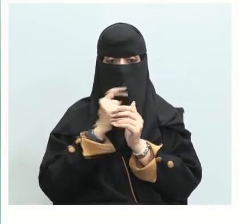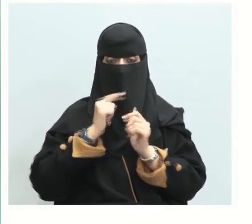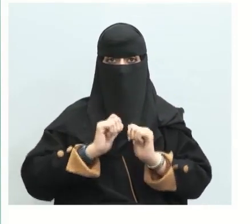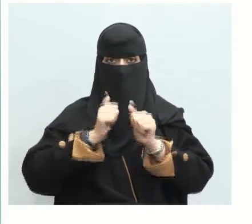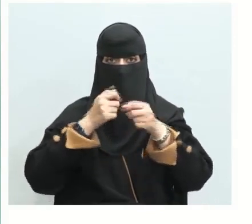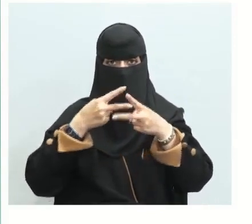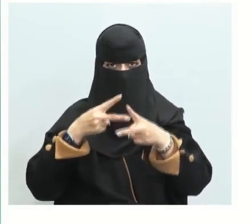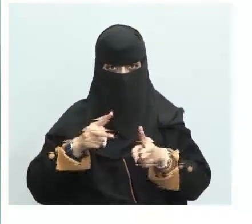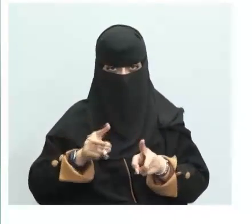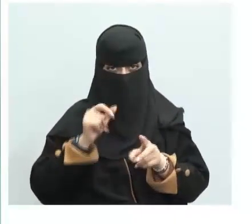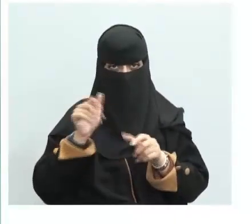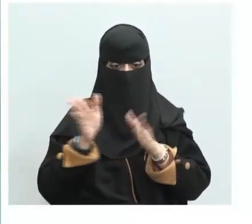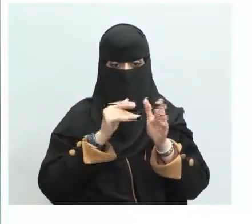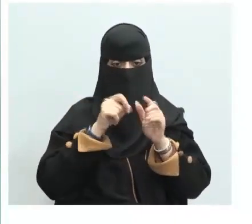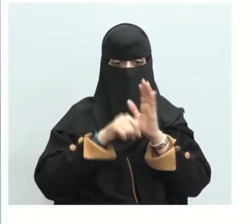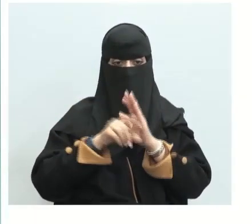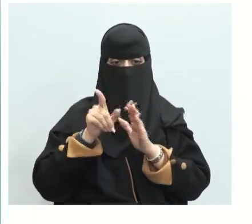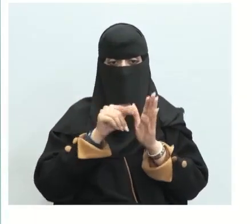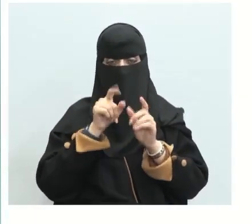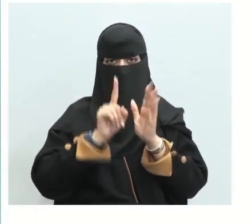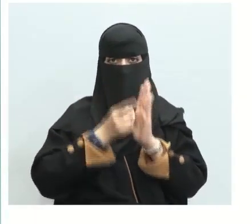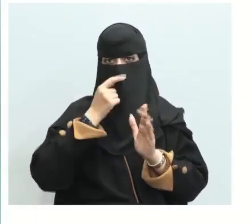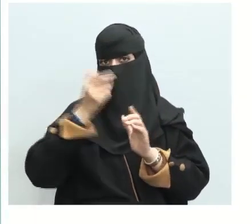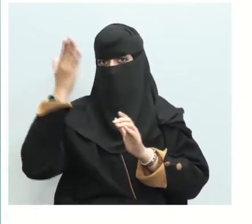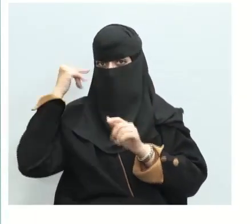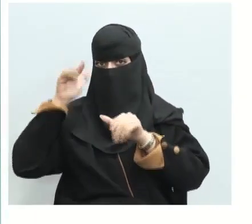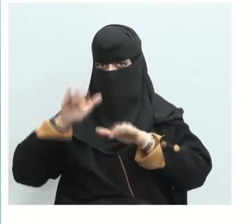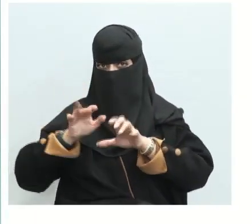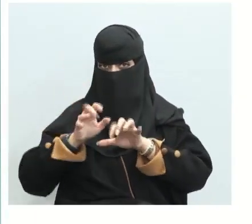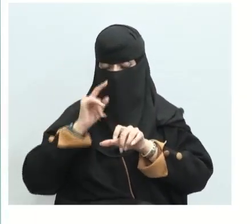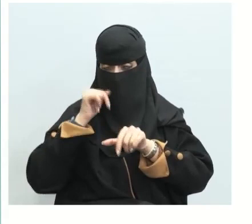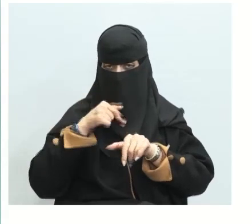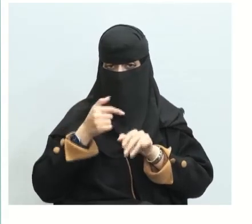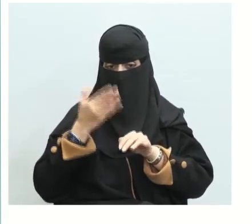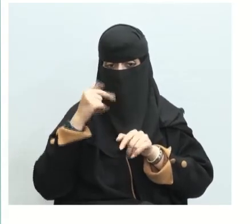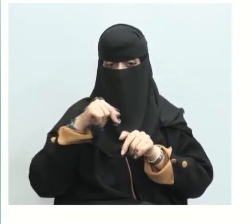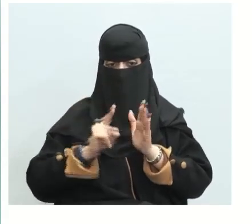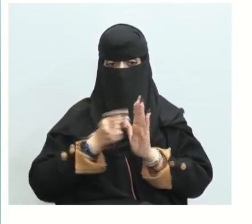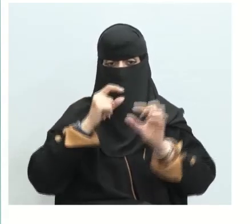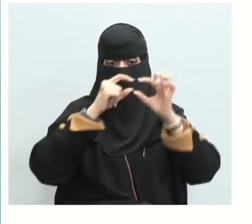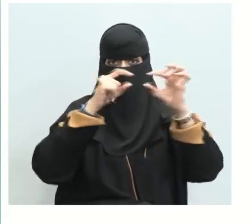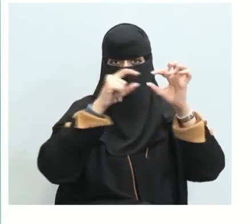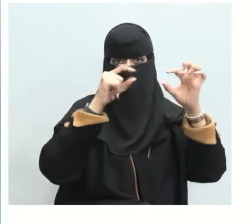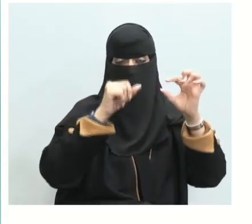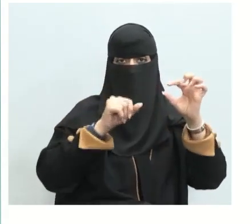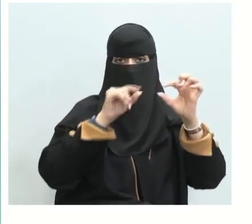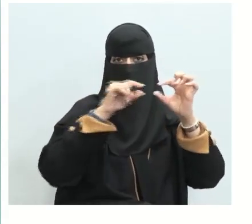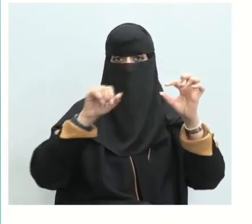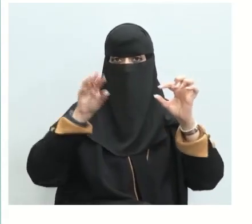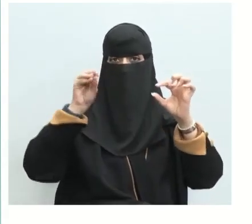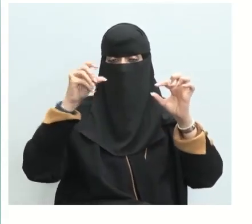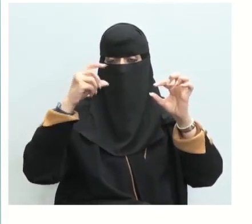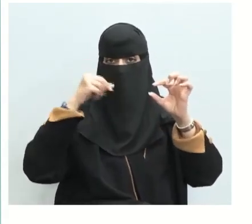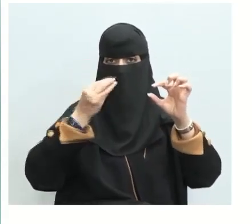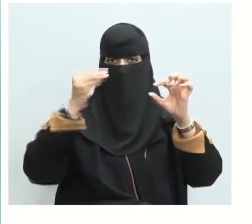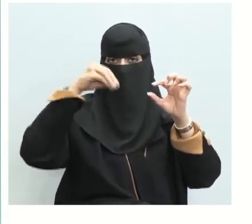نقوم بفتح صفحة الـ HTML الذي أنشأناها مسبقا. بعد ذلك في قسم الهيد نقوم بإضافة